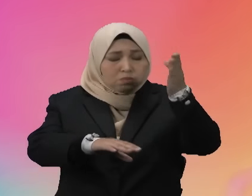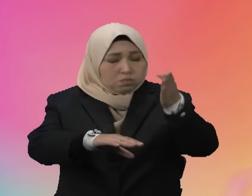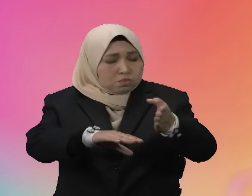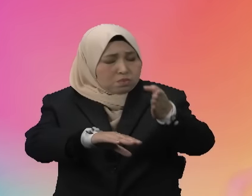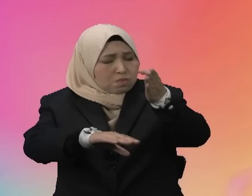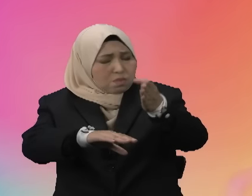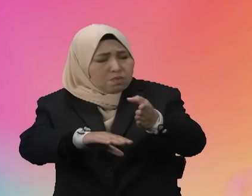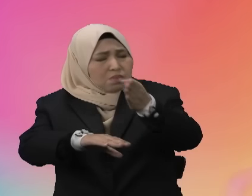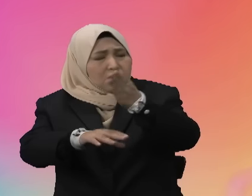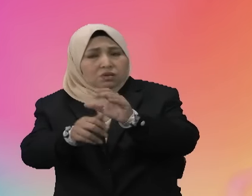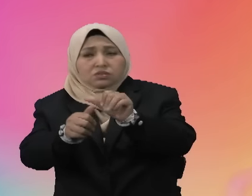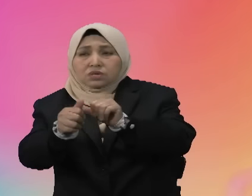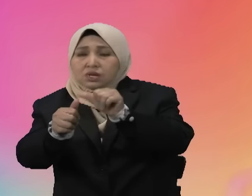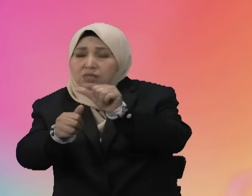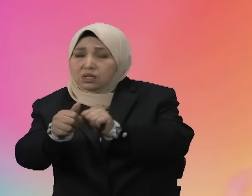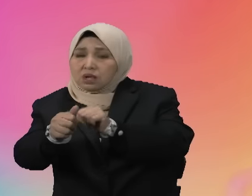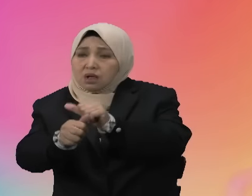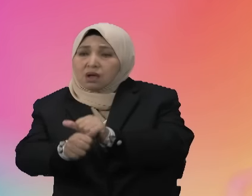كل